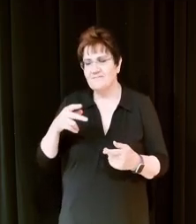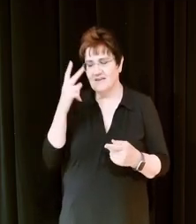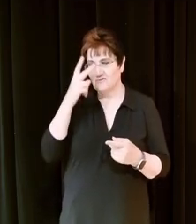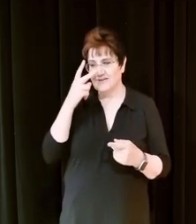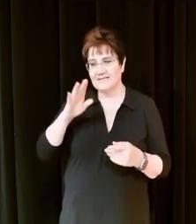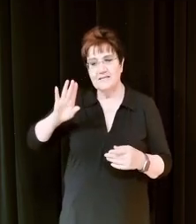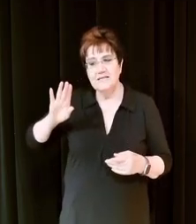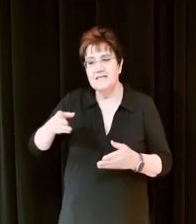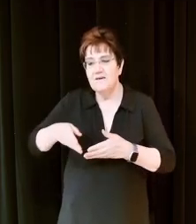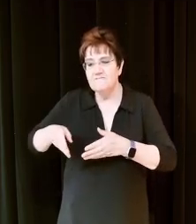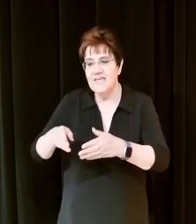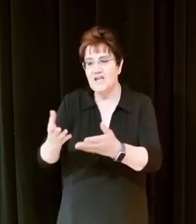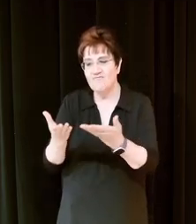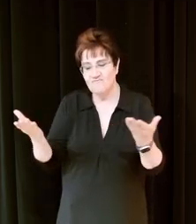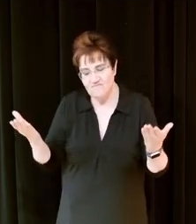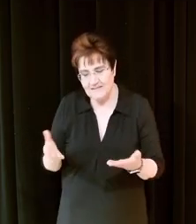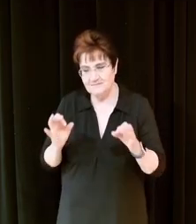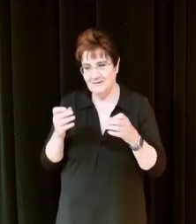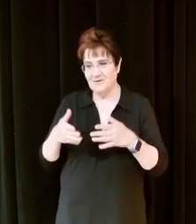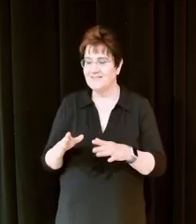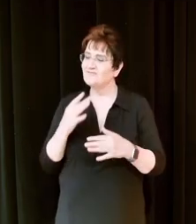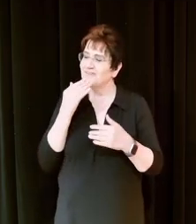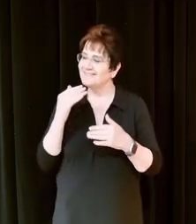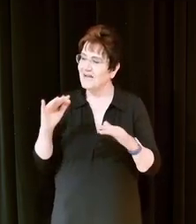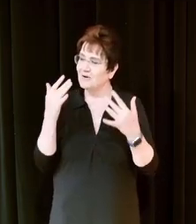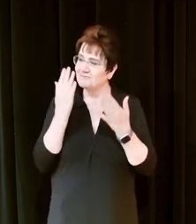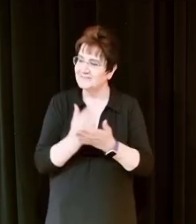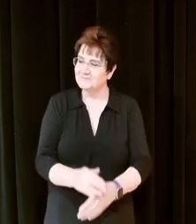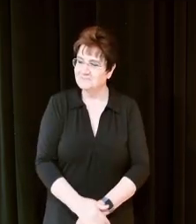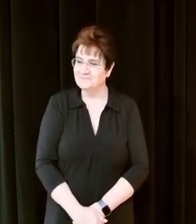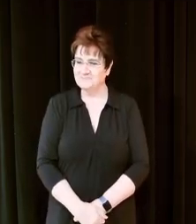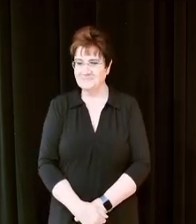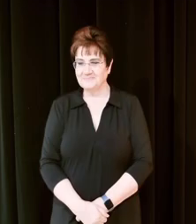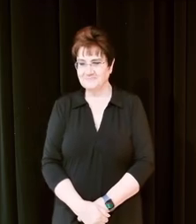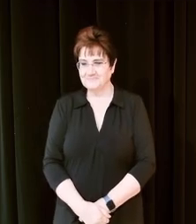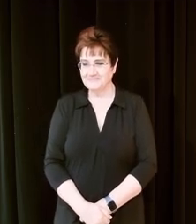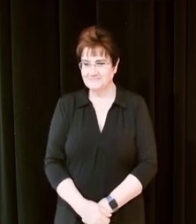Weg war. Vielen Dank für Ihre Aufmerksamkeit.